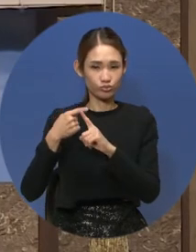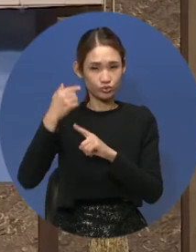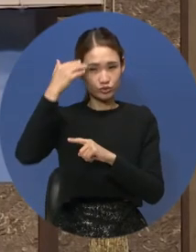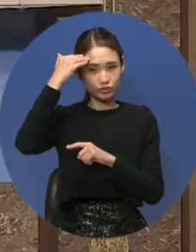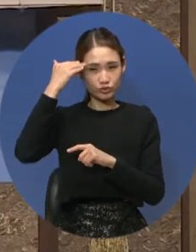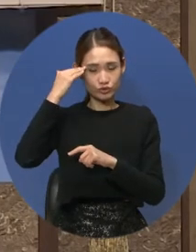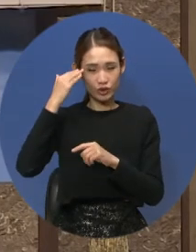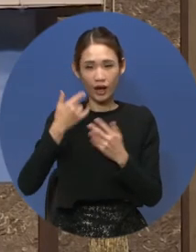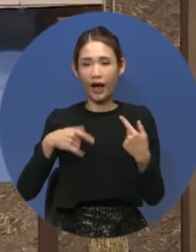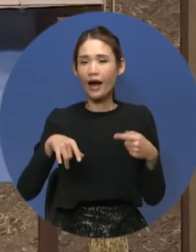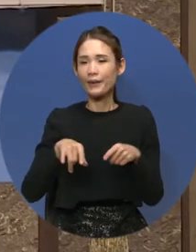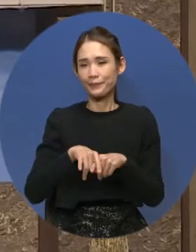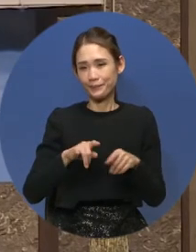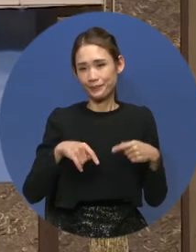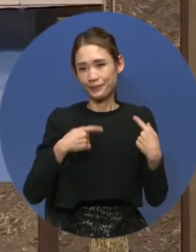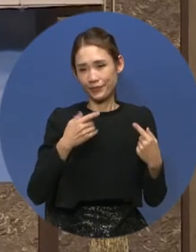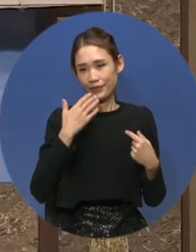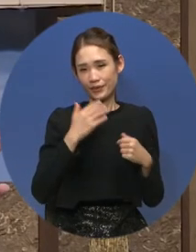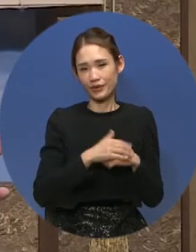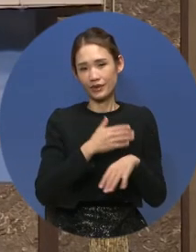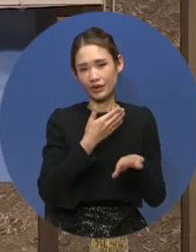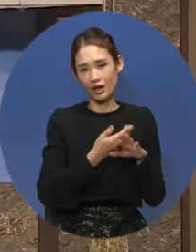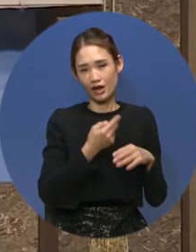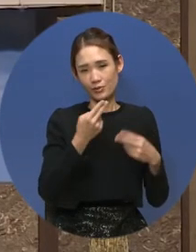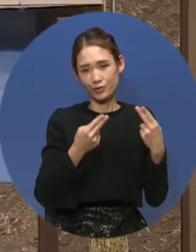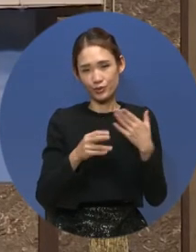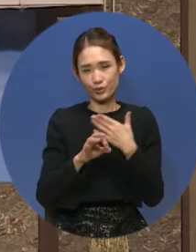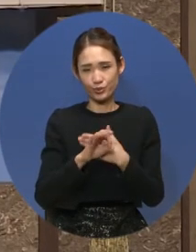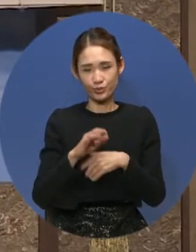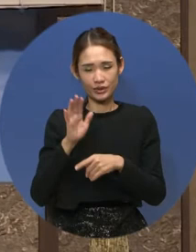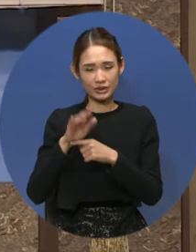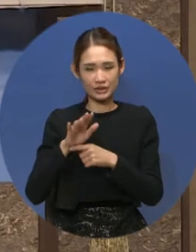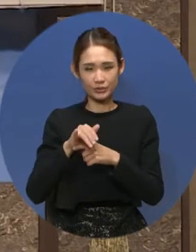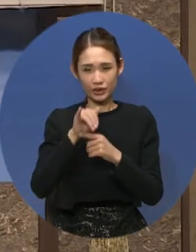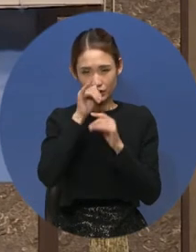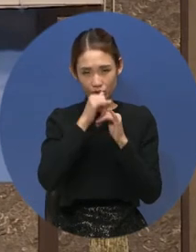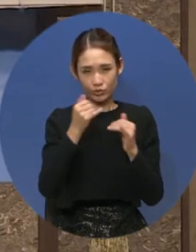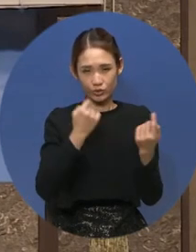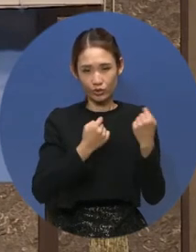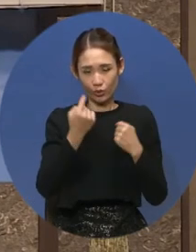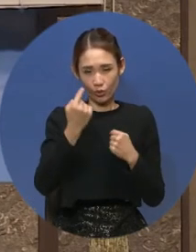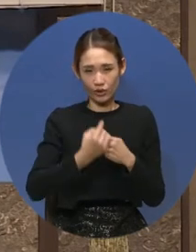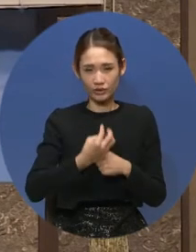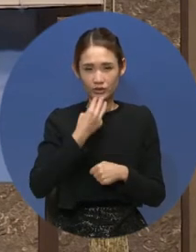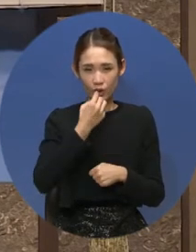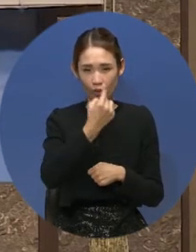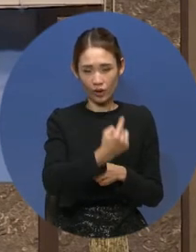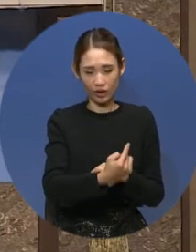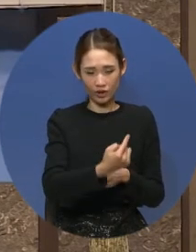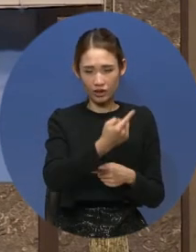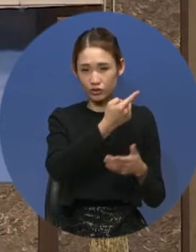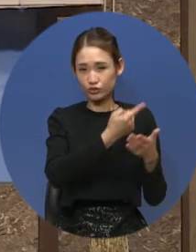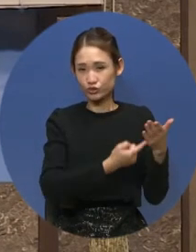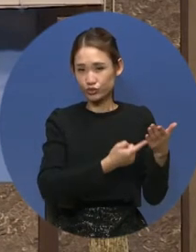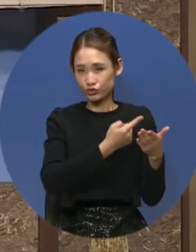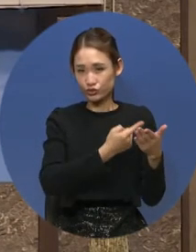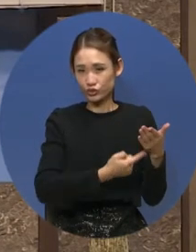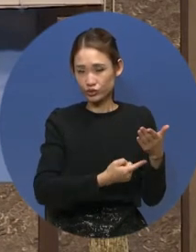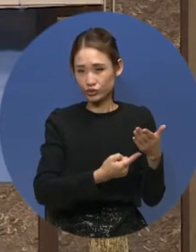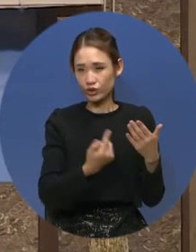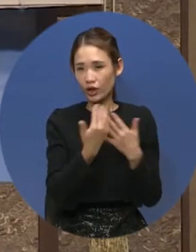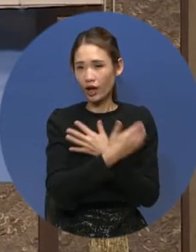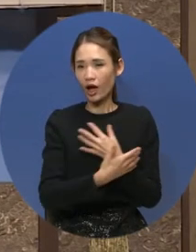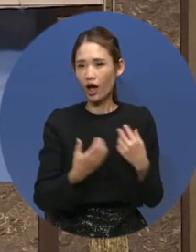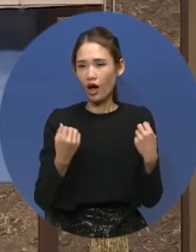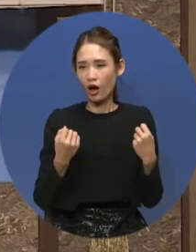국내 고객도 함께 할 수 있죠. 왜냐하면 타 지역에 있는 또 지방에 있는 분들이 와서 네. 여기 이제 서울에 올라와서